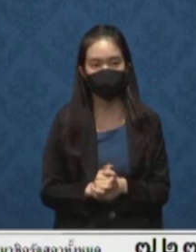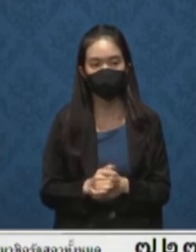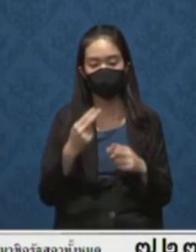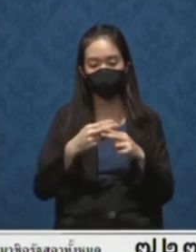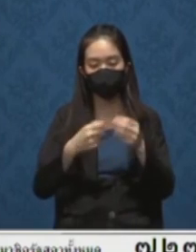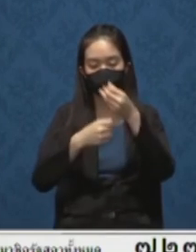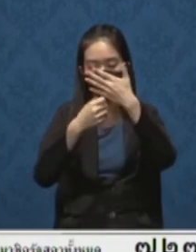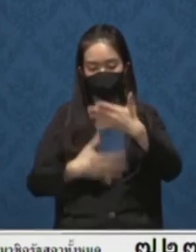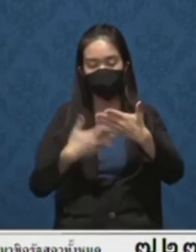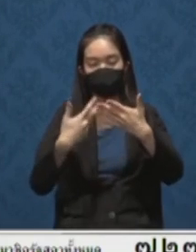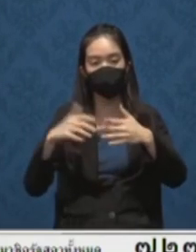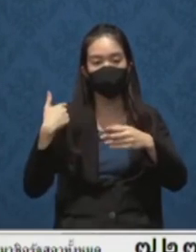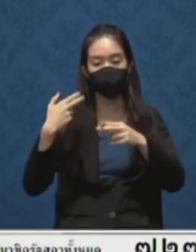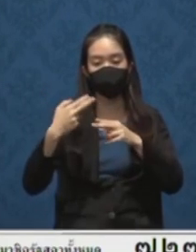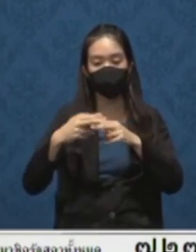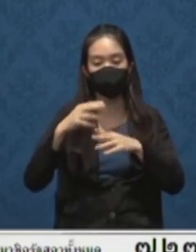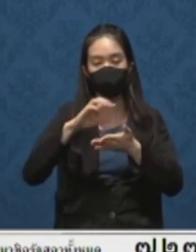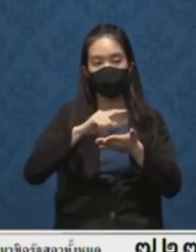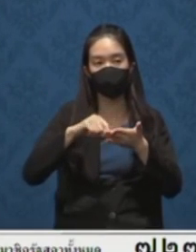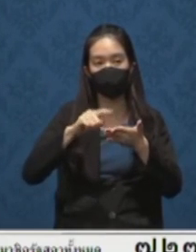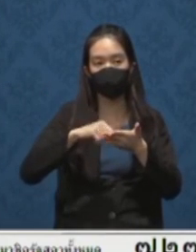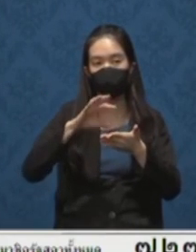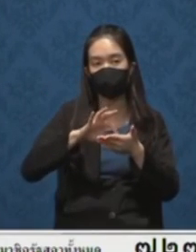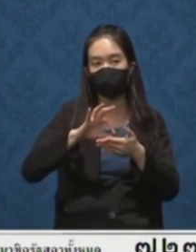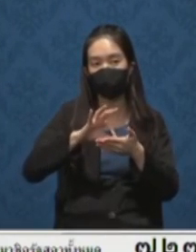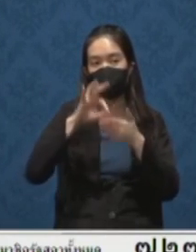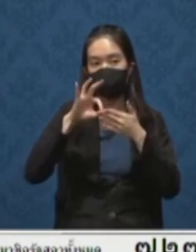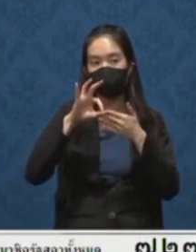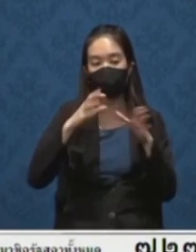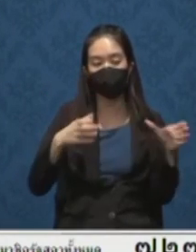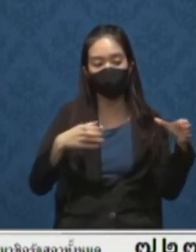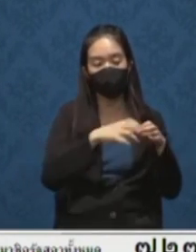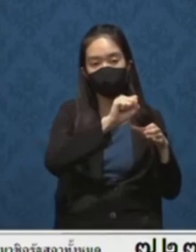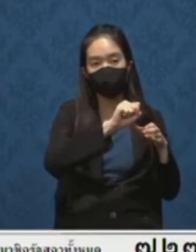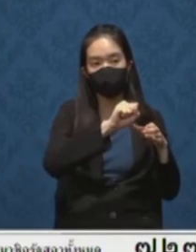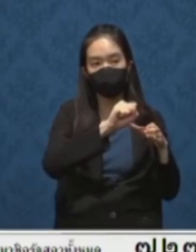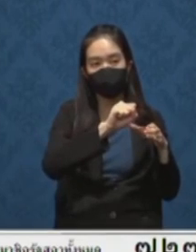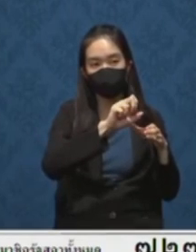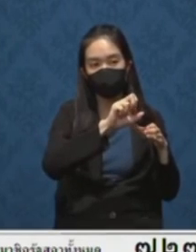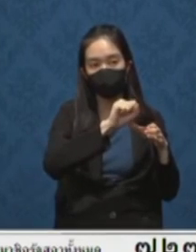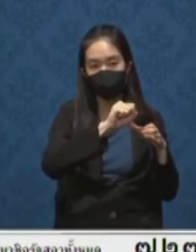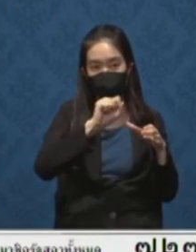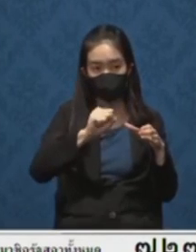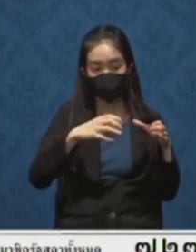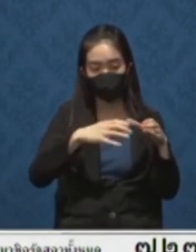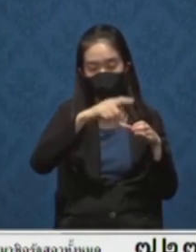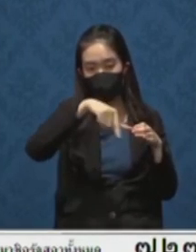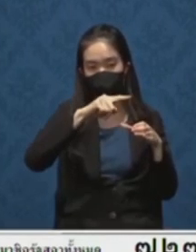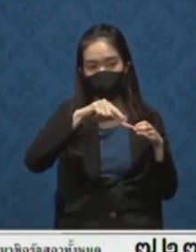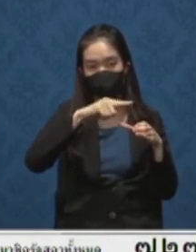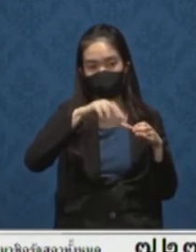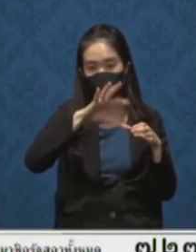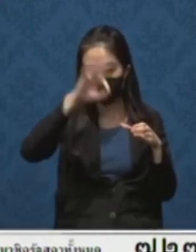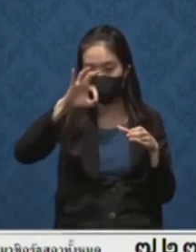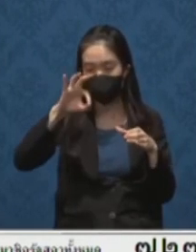แล้วก็เป็หน้าที่ของเพียงสมาชิสภาผู้ทานรัศดรที่จะเลือกได้นะ